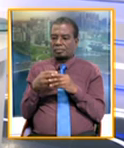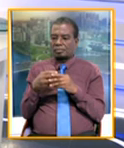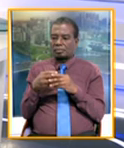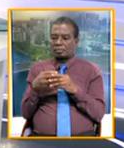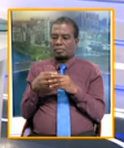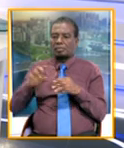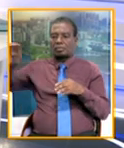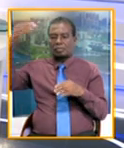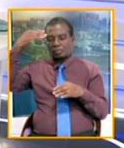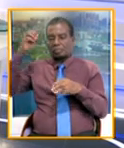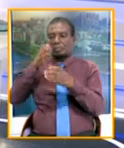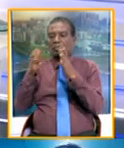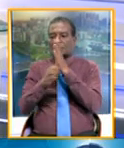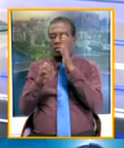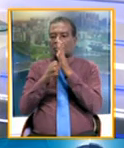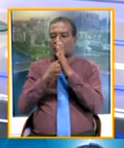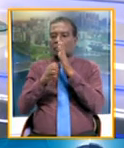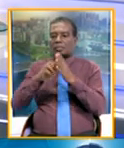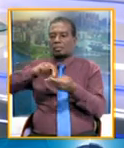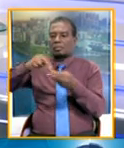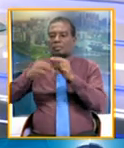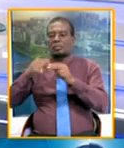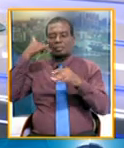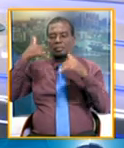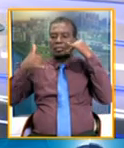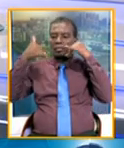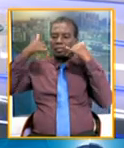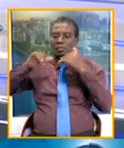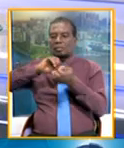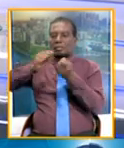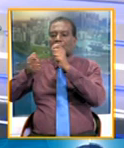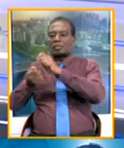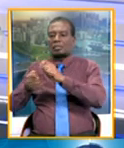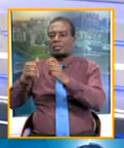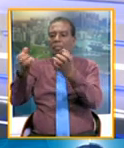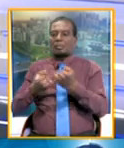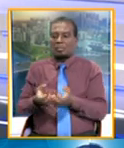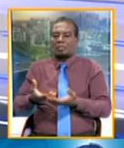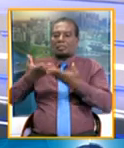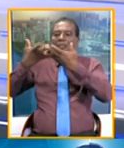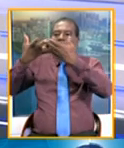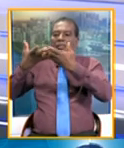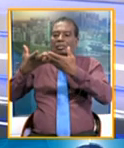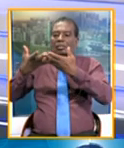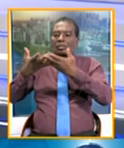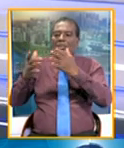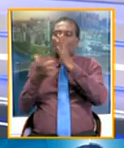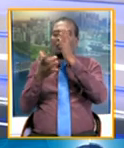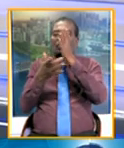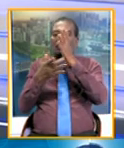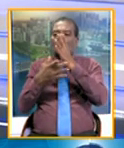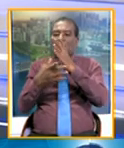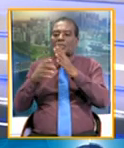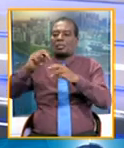son côté, le ministère de l'économie numérique, de la télécommunication et de l'innovation veut promouvoir les technologies